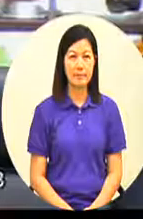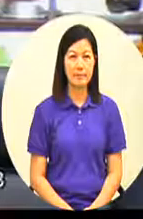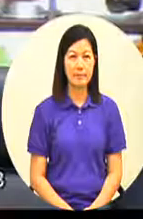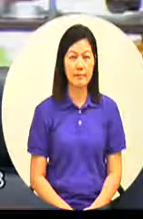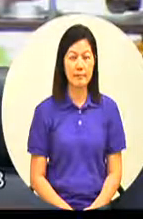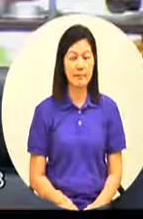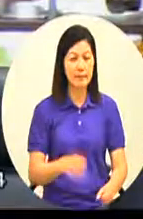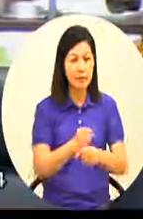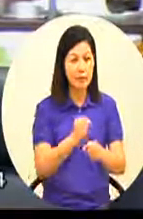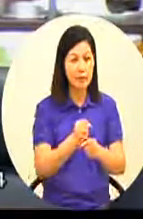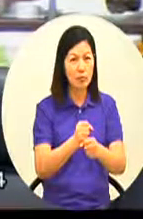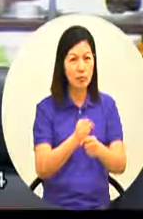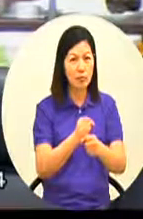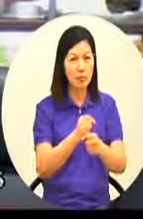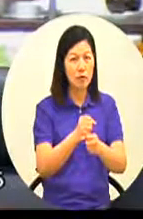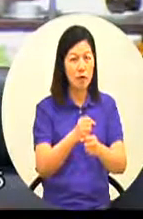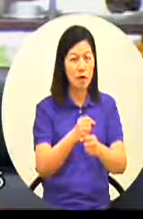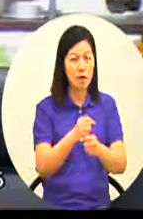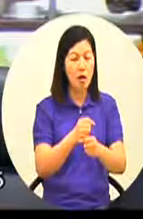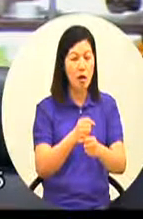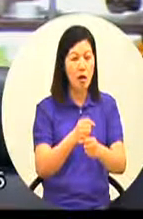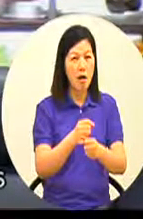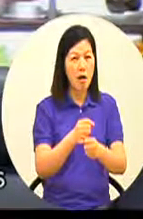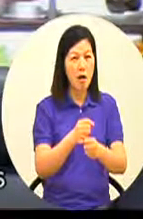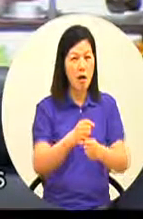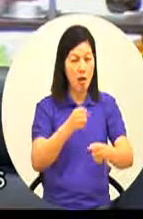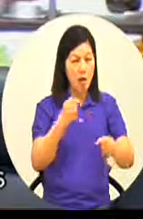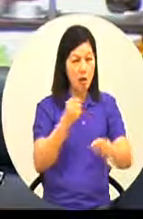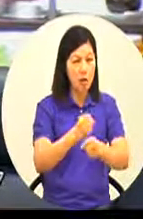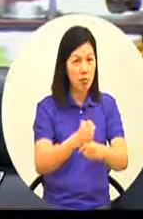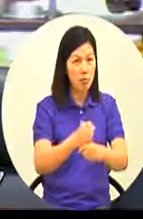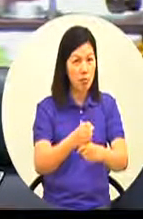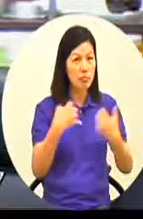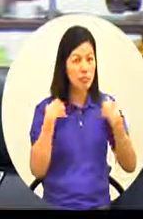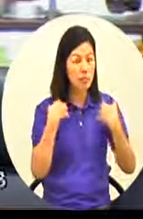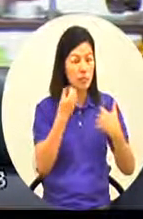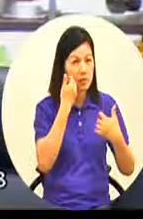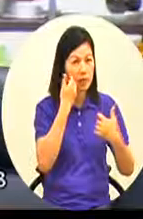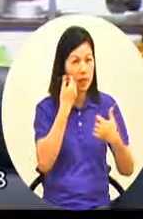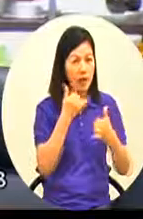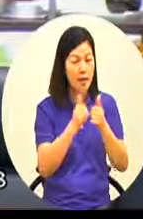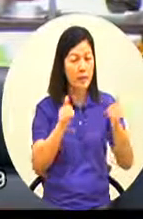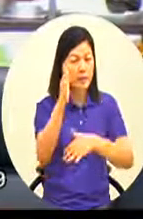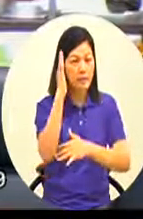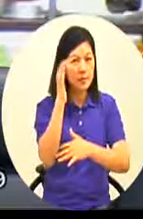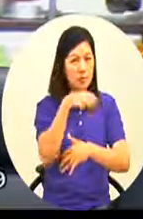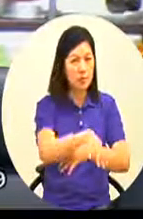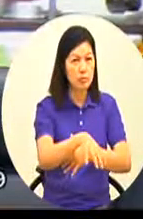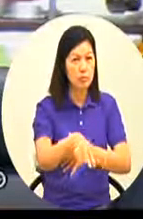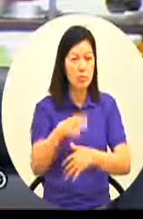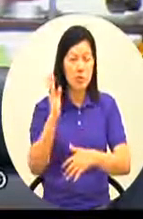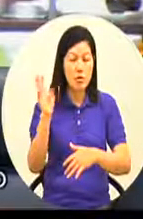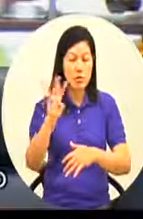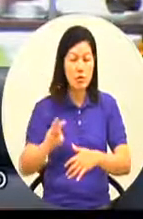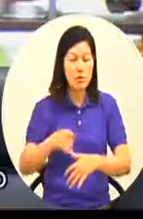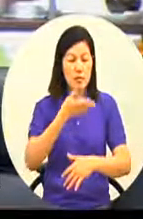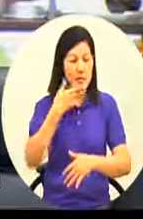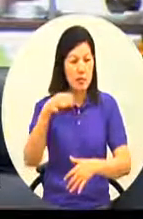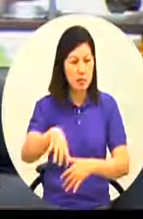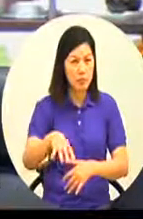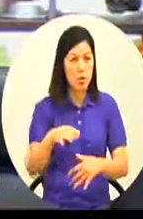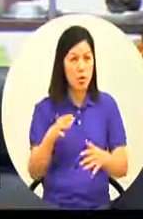是由上发包的，由哪个单位？是我们民政局呢，还是水利局，还是哪个局处，或者是殡葬所这边